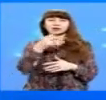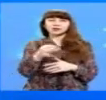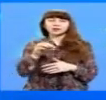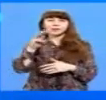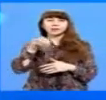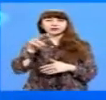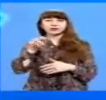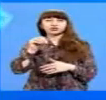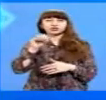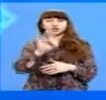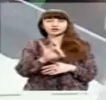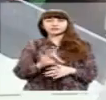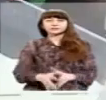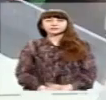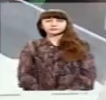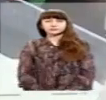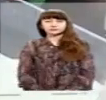құтылуға көмектеседі.